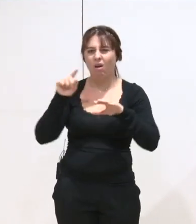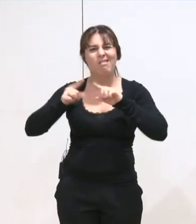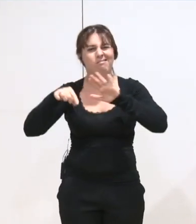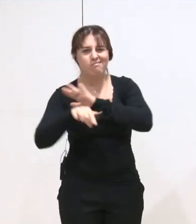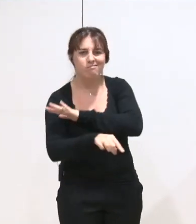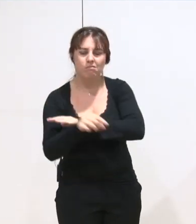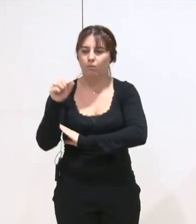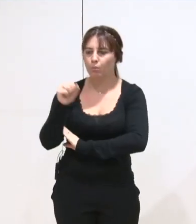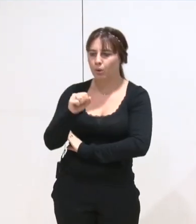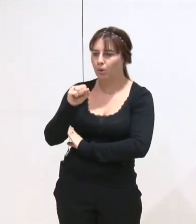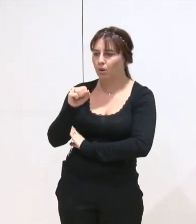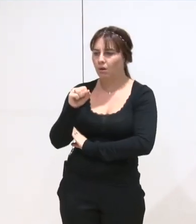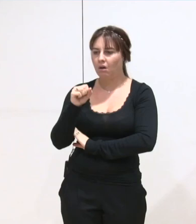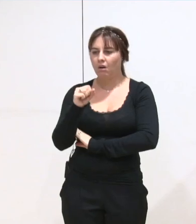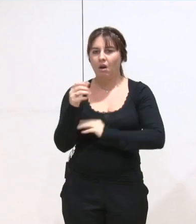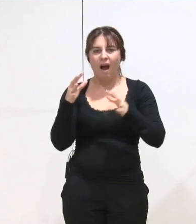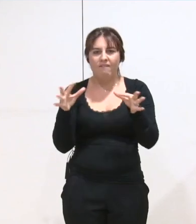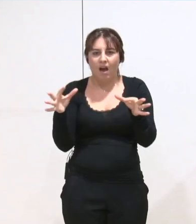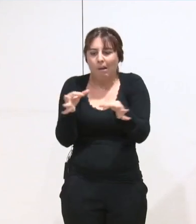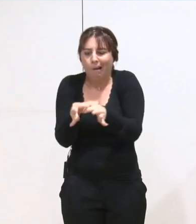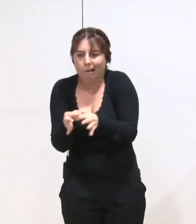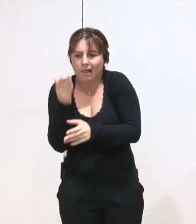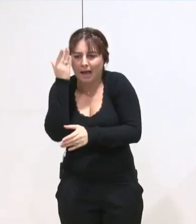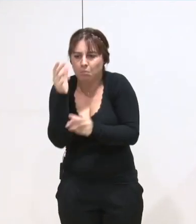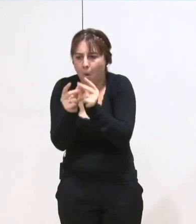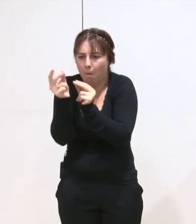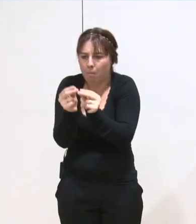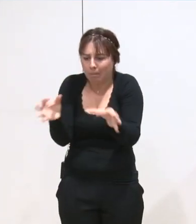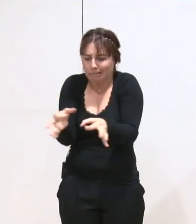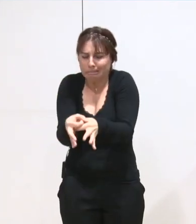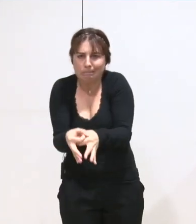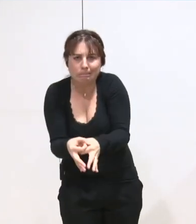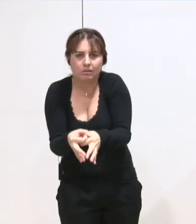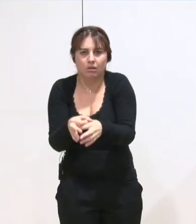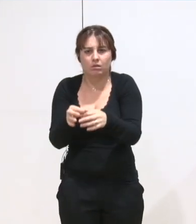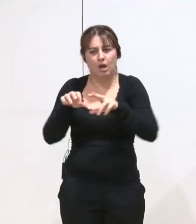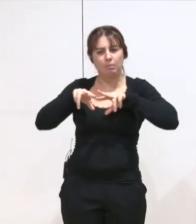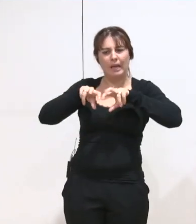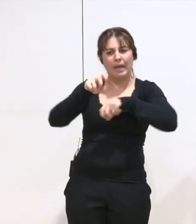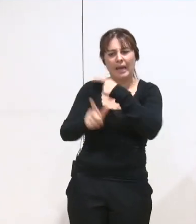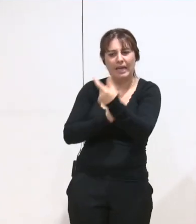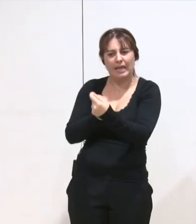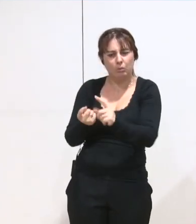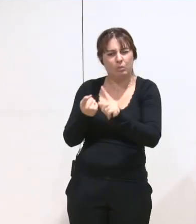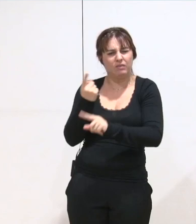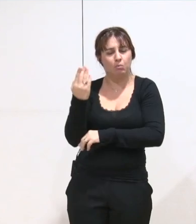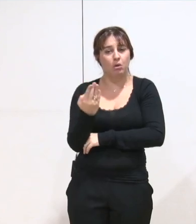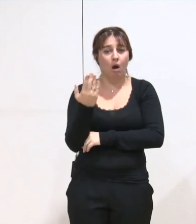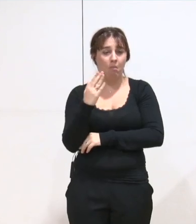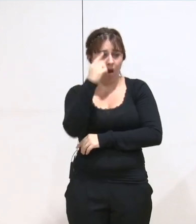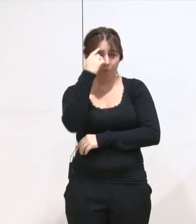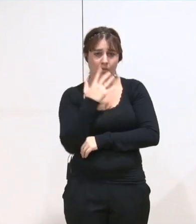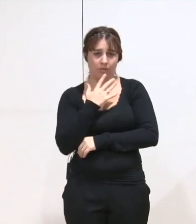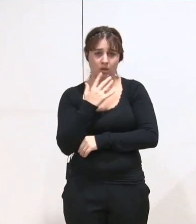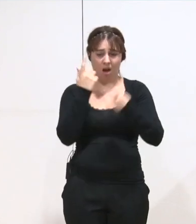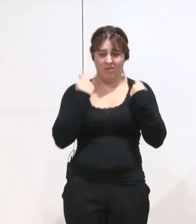pas certains micro-organismes qui nécessitent effectivement des études très précises. Mais je crois que ce sont là des postes